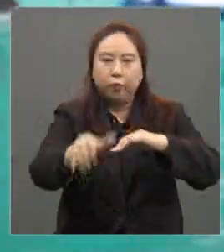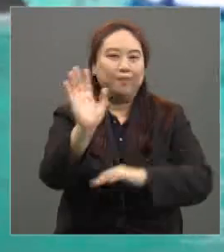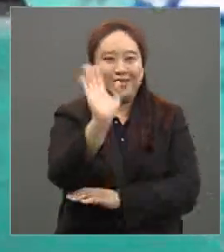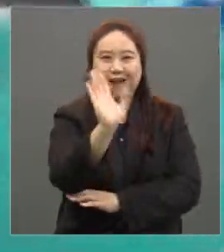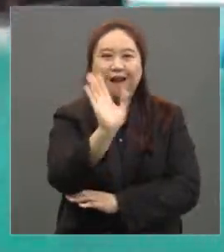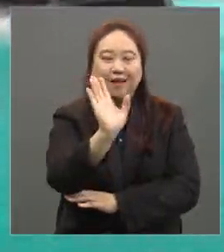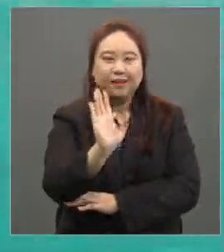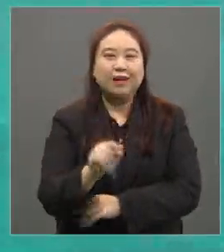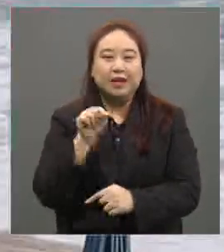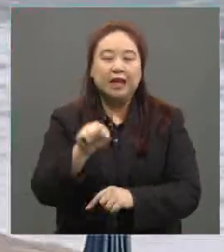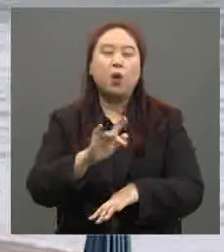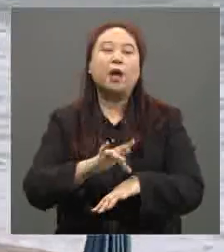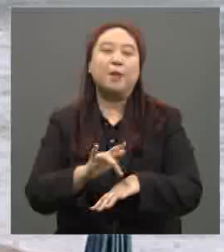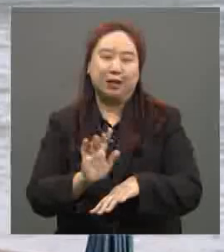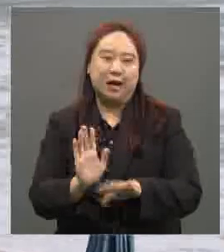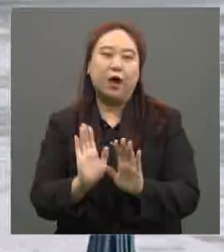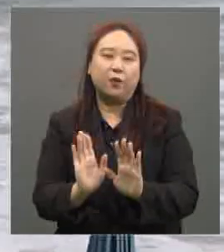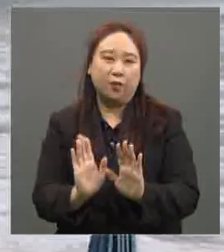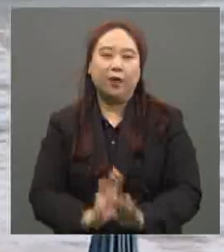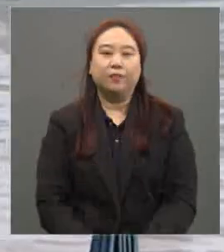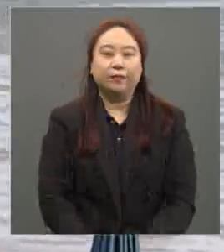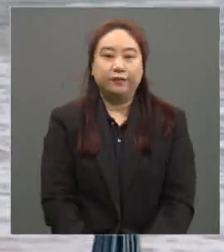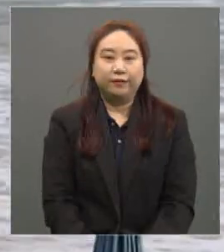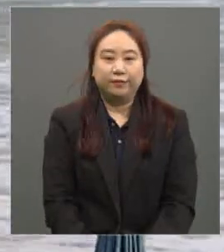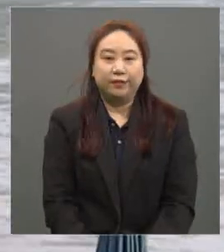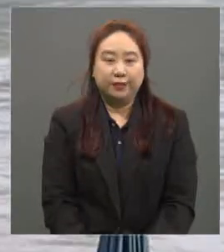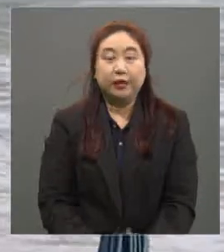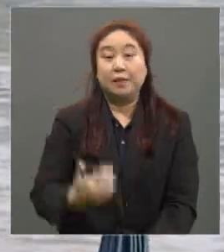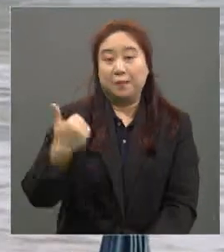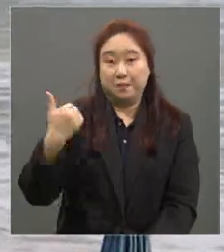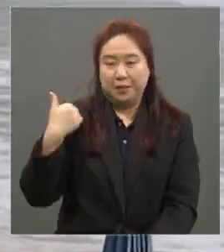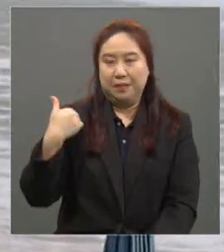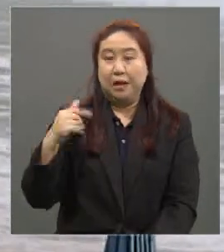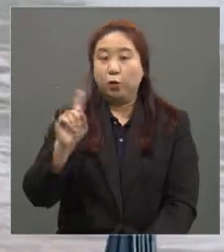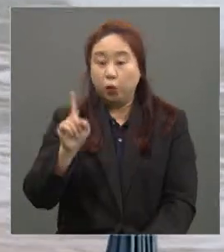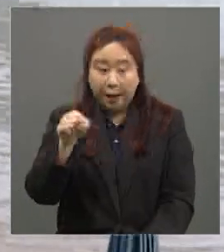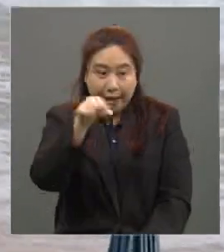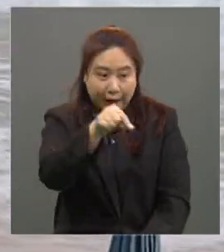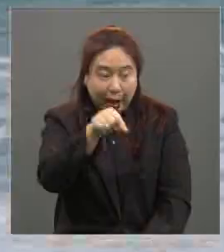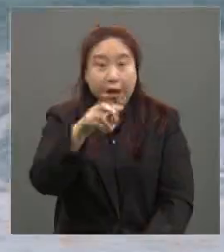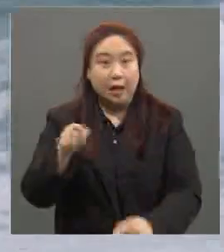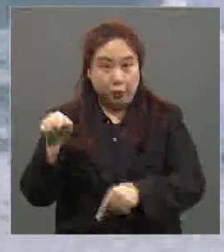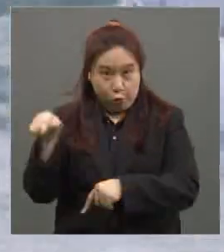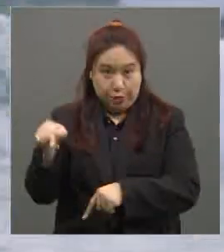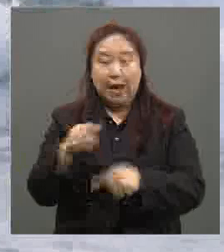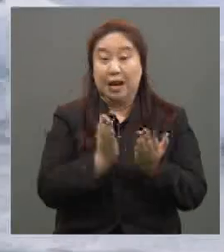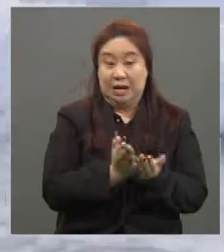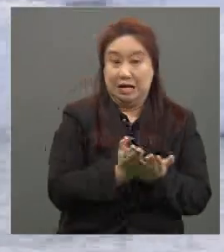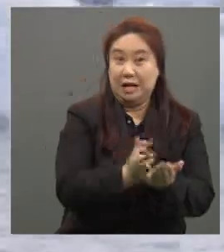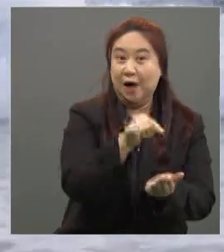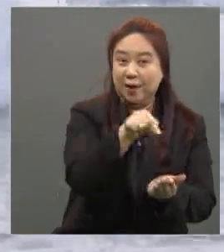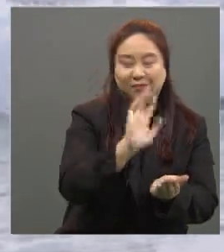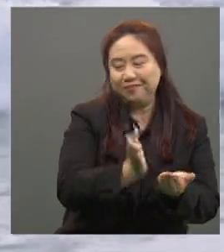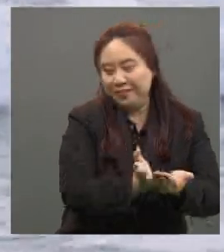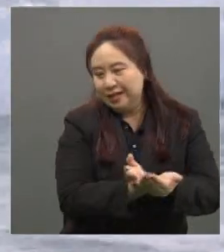การอนุรักษ์เรื่องของทรัพยากรธรรมชาติและสิ่งแวดล้อมนั่นเองนะคะก็คือเขาจะมีจุดจอดให้อ่ะเขาจะเป็นจุดที่เป็นทางการว่าจุดตรงนี้แล้วจากนั้นจะ